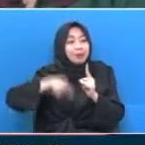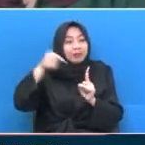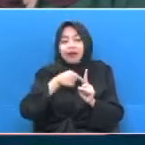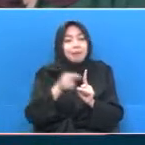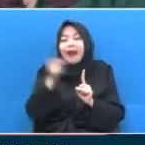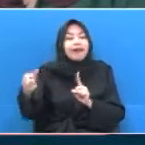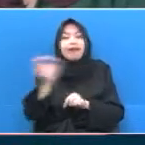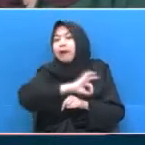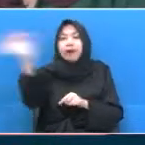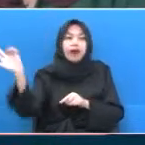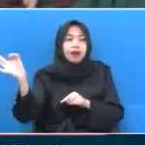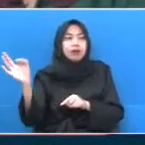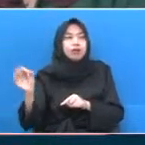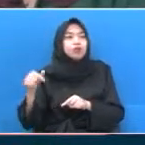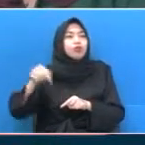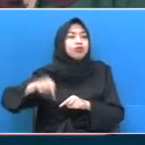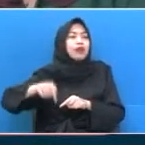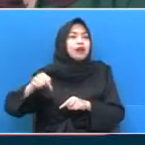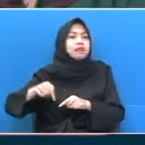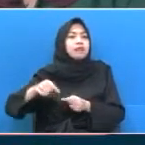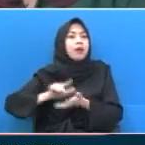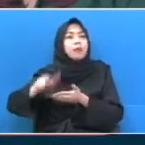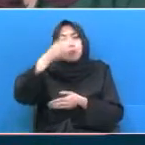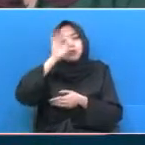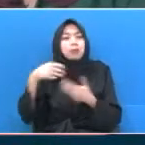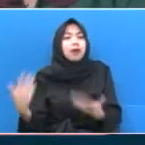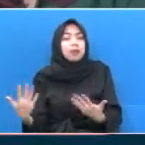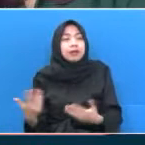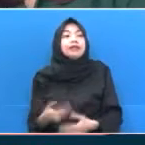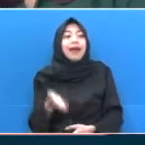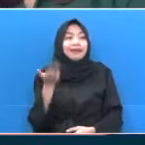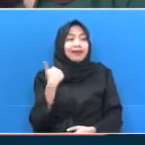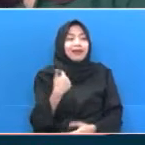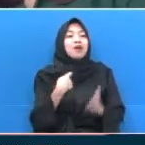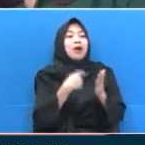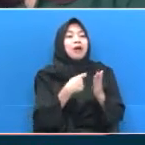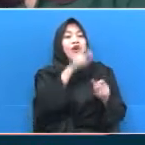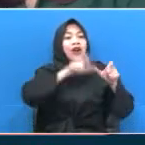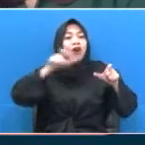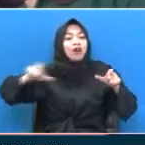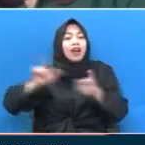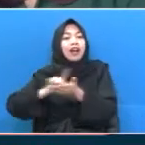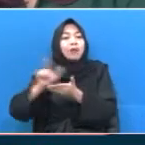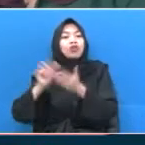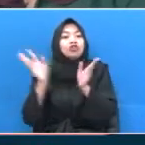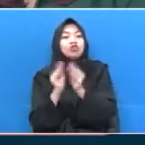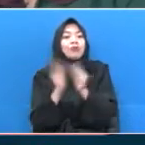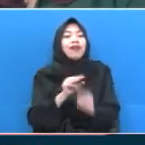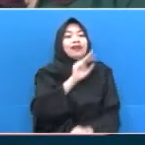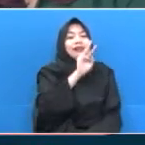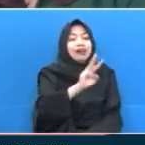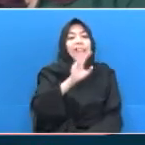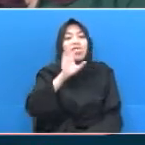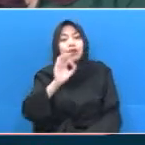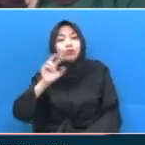Penanganannya Pak yang lapor ke polisi ada 302 tadi ya yang saya sampaikan itu yang nulisnya tetapi ini saya yakin akan